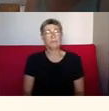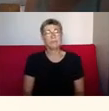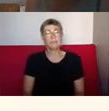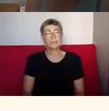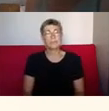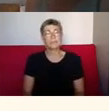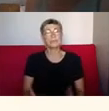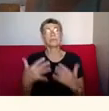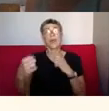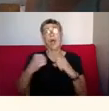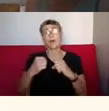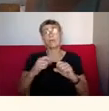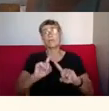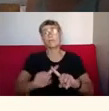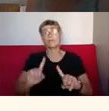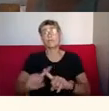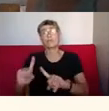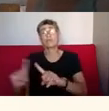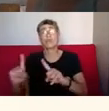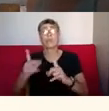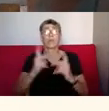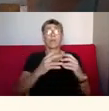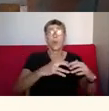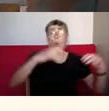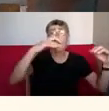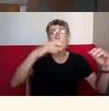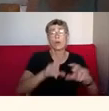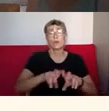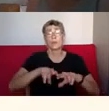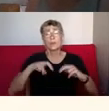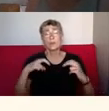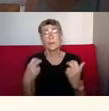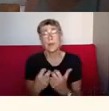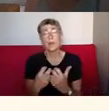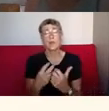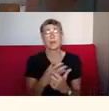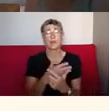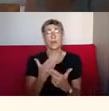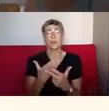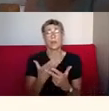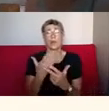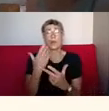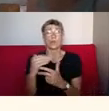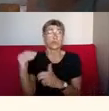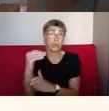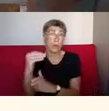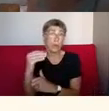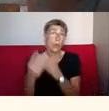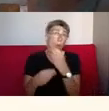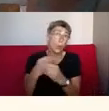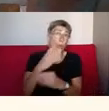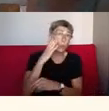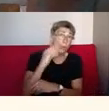Les actions, elles sont diversifiées. Donc, ça va du colloque au séminaire, que ce soit pour des employeurs ou plutôt pour des